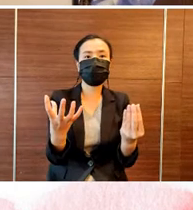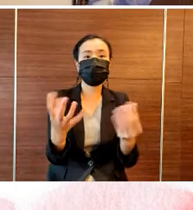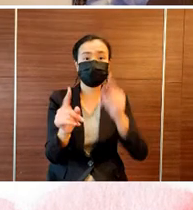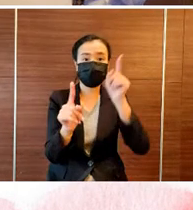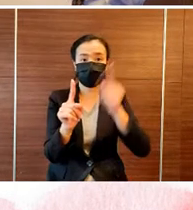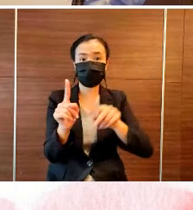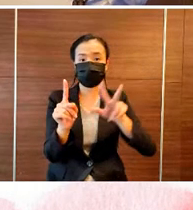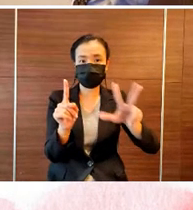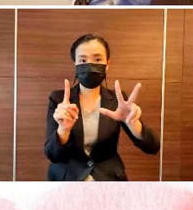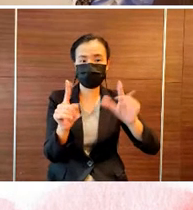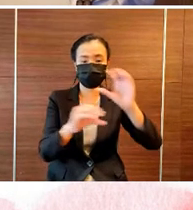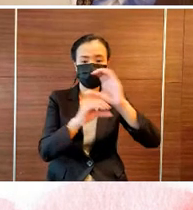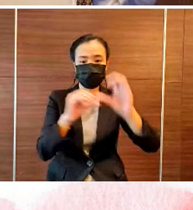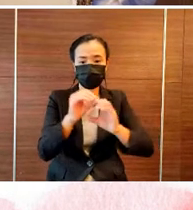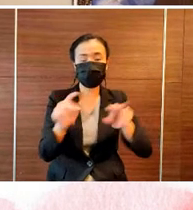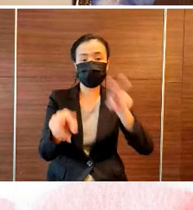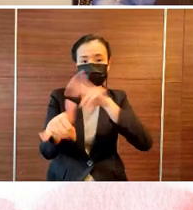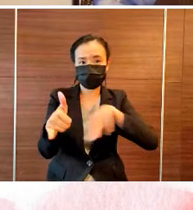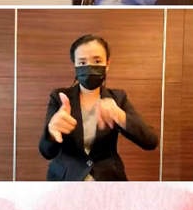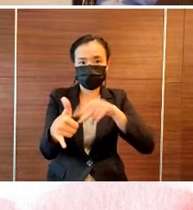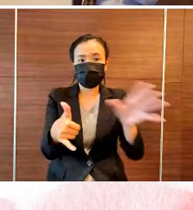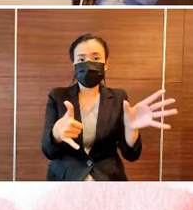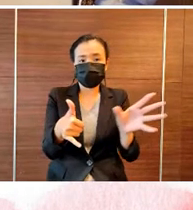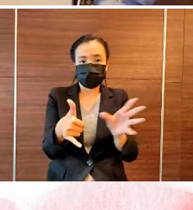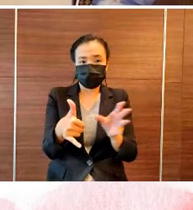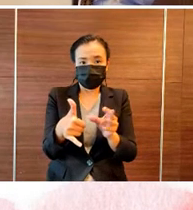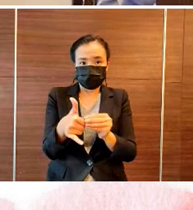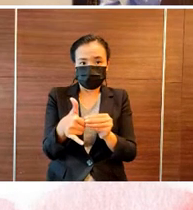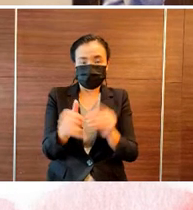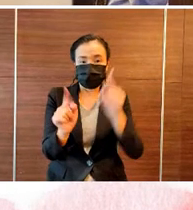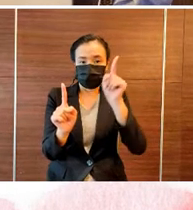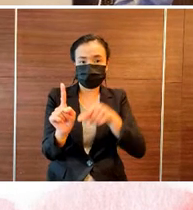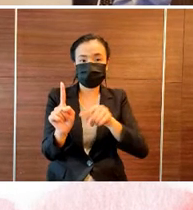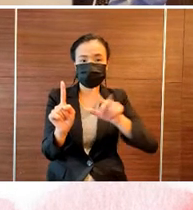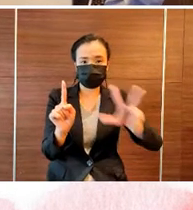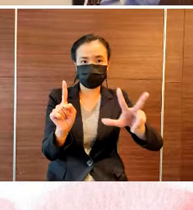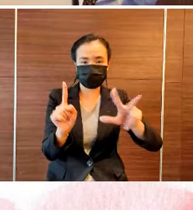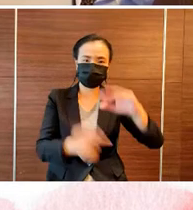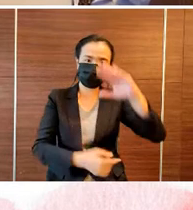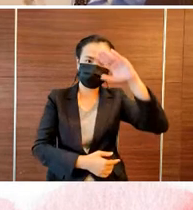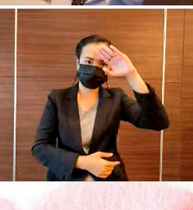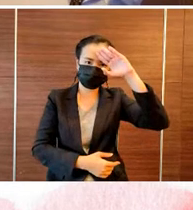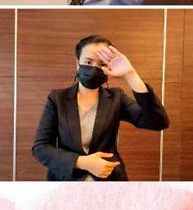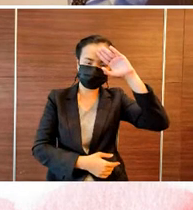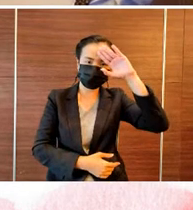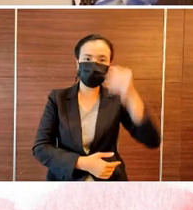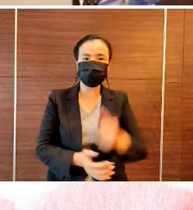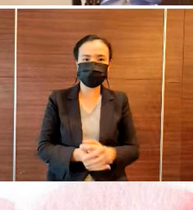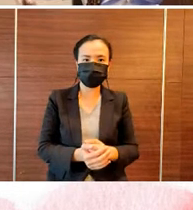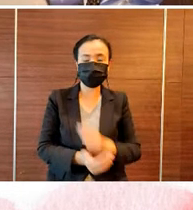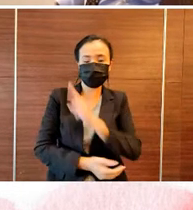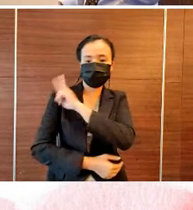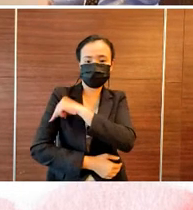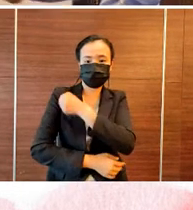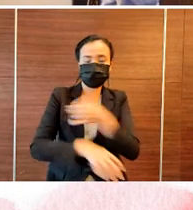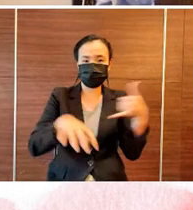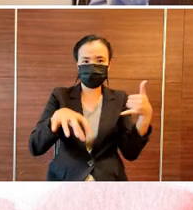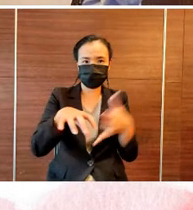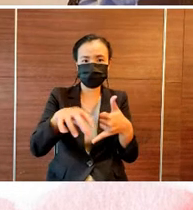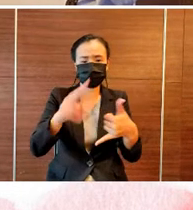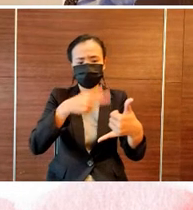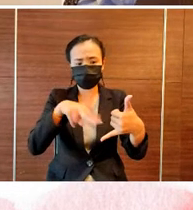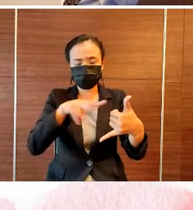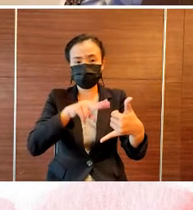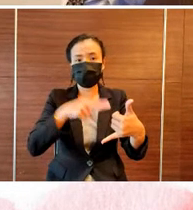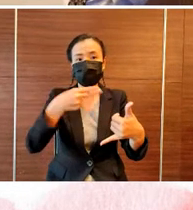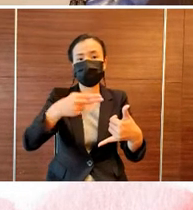3ของการที่ตรวจเจอว่าติดเชื้อในกลุ่มนี้ซึ่งแน่นอนละคนไข้เดินก็เจ็บป่วยเดินไปที่โรงพยาบาลนะเขาก็ตรวจได้